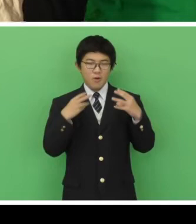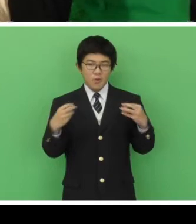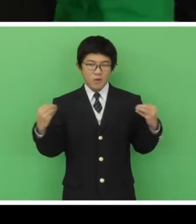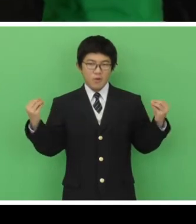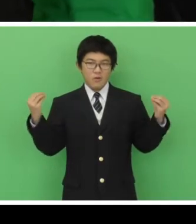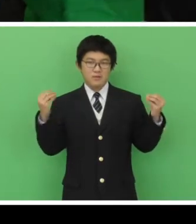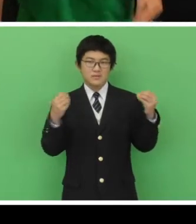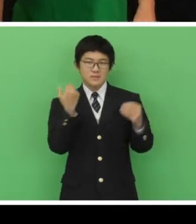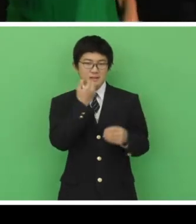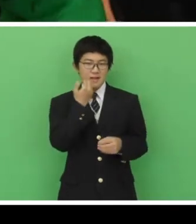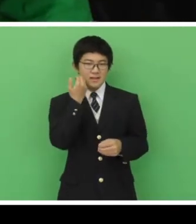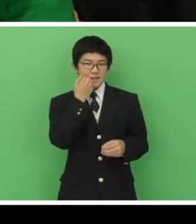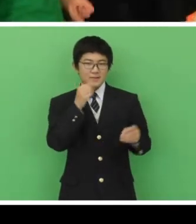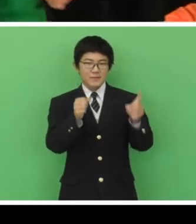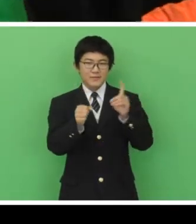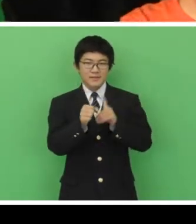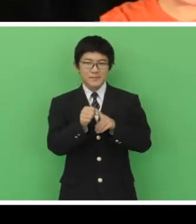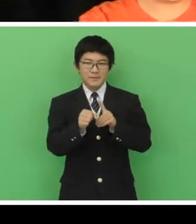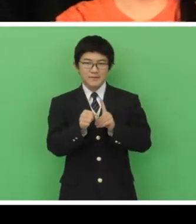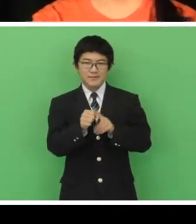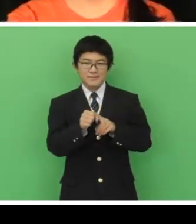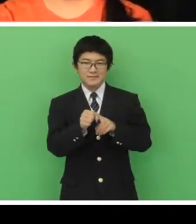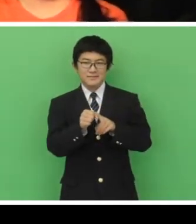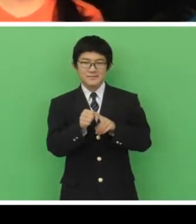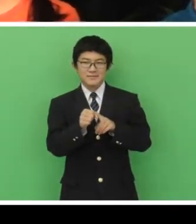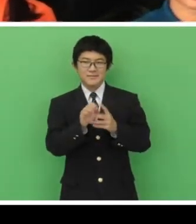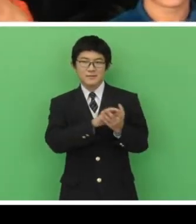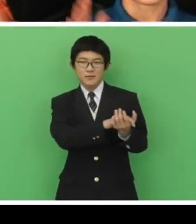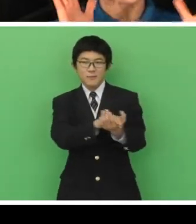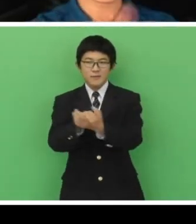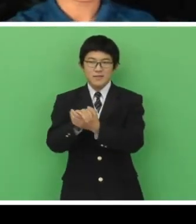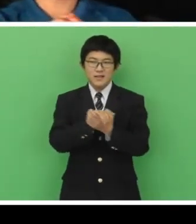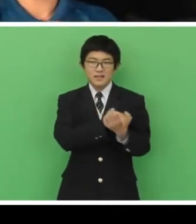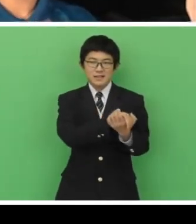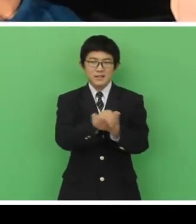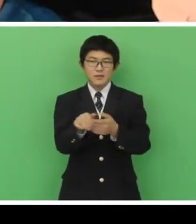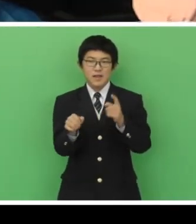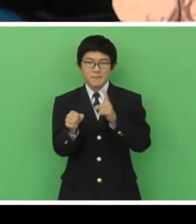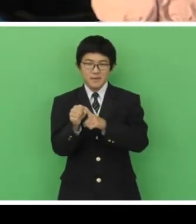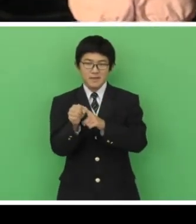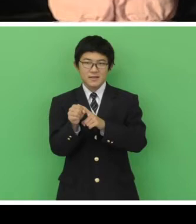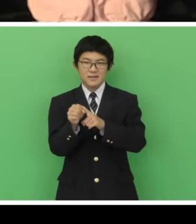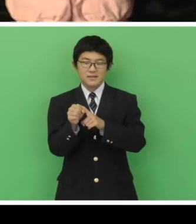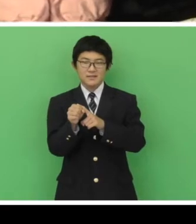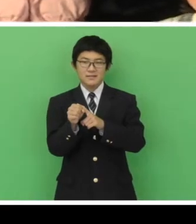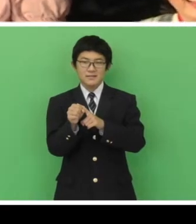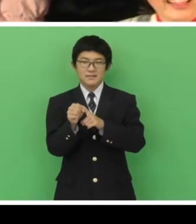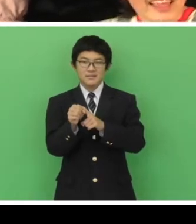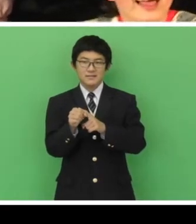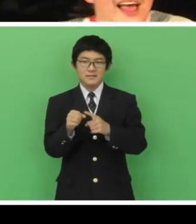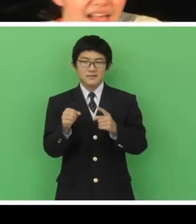笑おうよ、誰のため？友達のため。